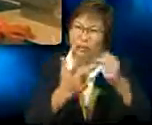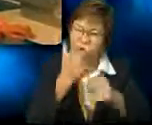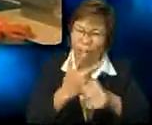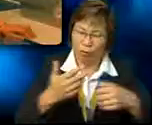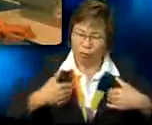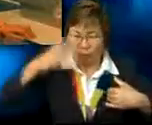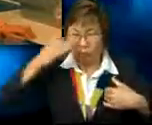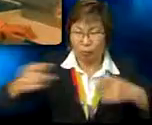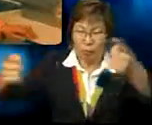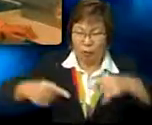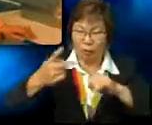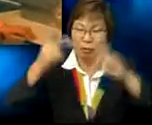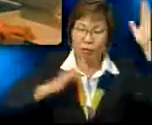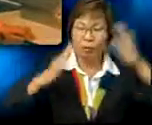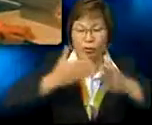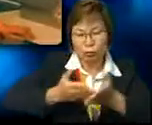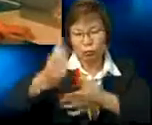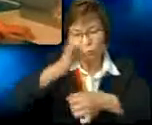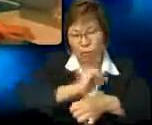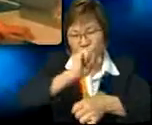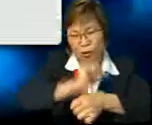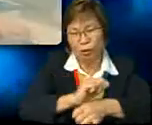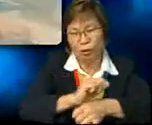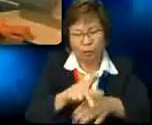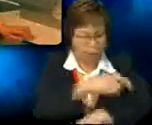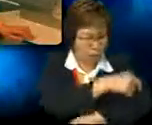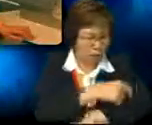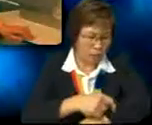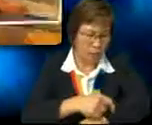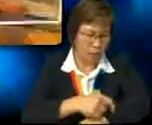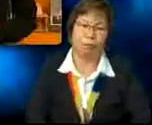ke Malaysia dan terus bekerja sebagai pakar ortopedik.